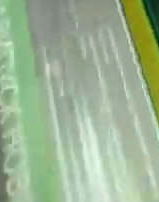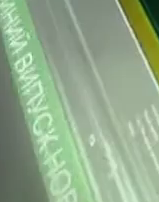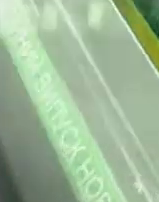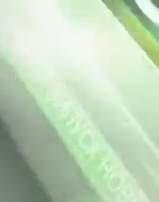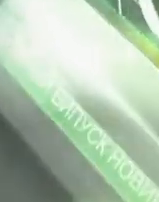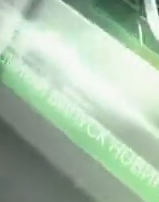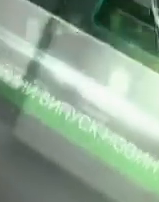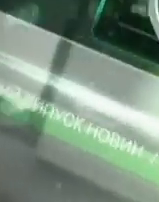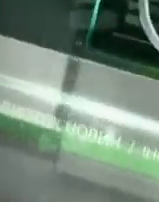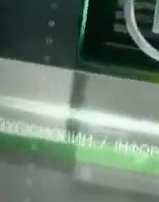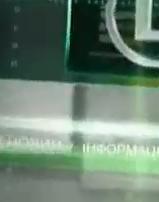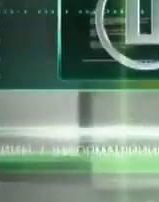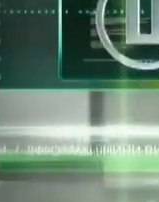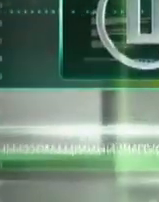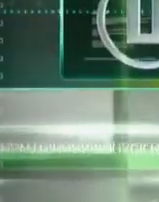Музика